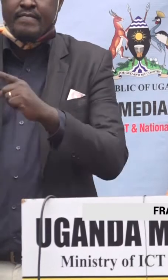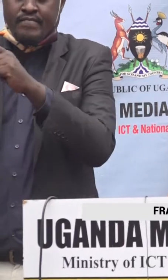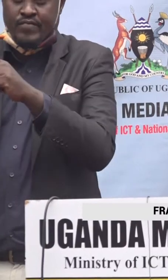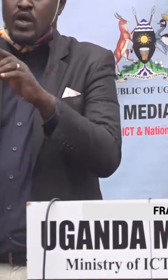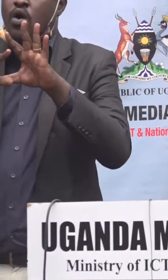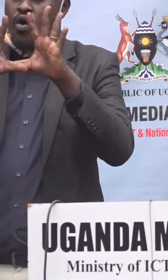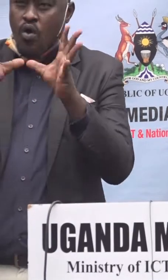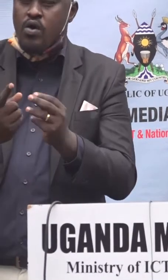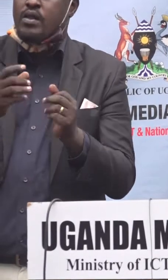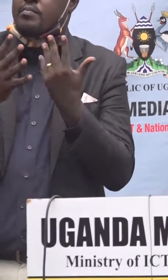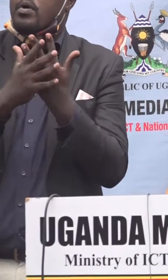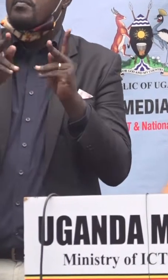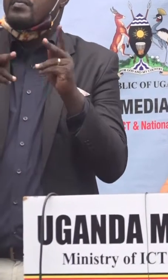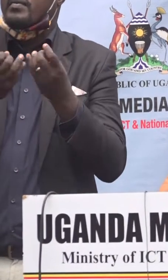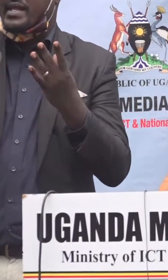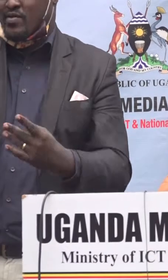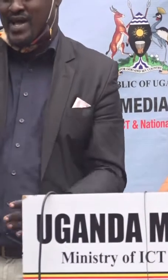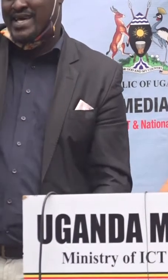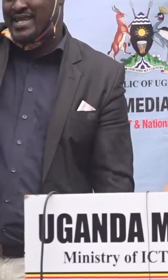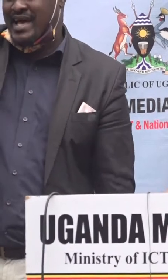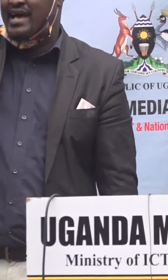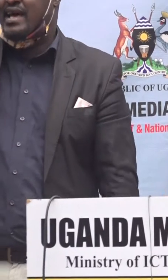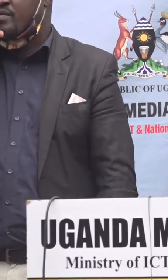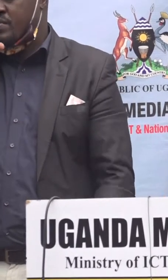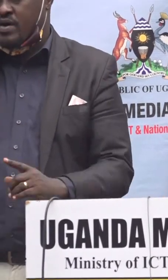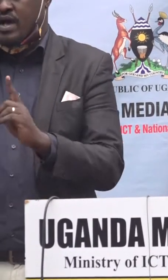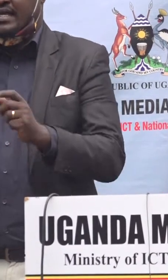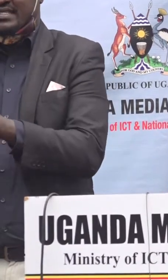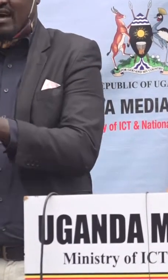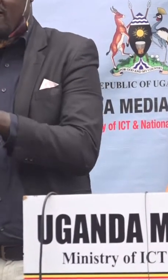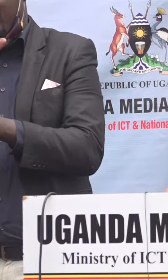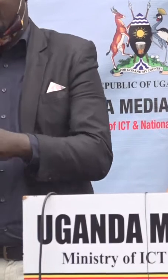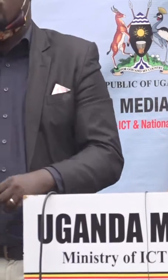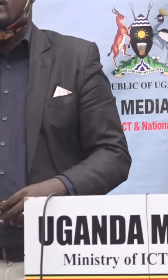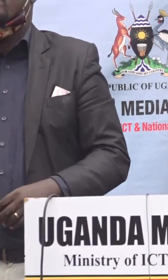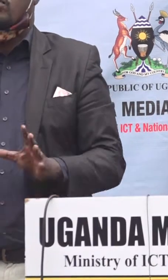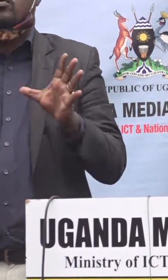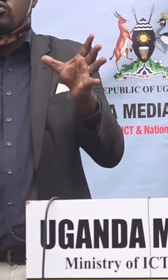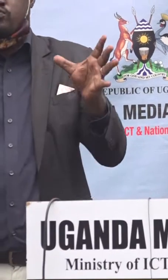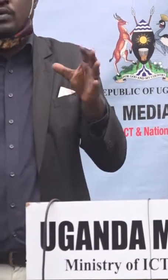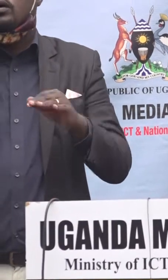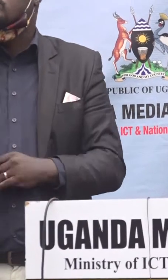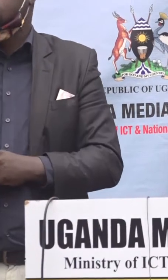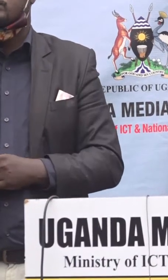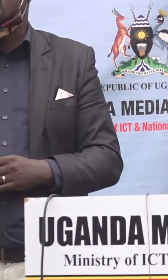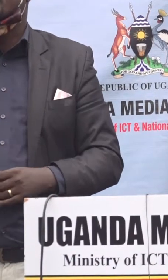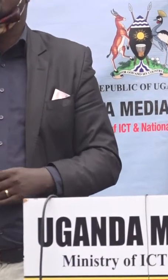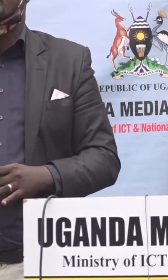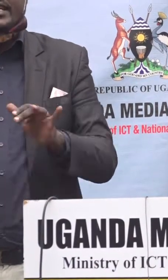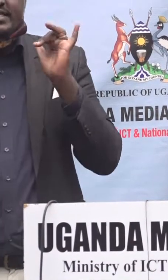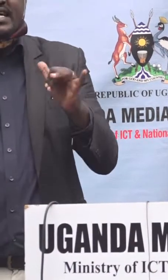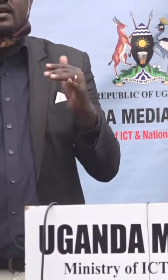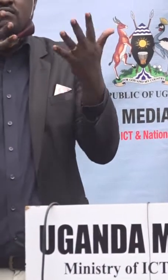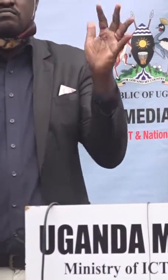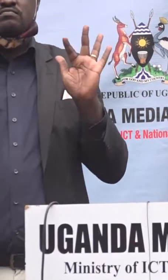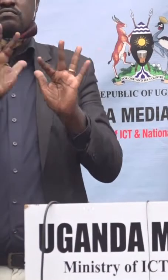basibe 1999 n'abasirikale 24 teri akkirizibwa kufuluma